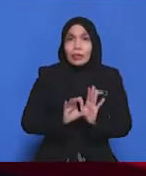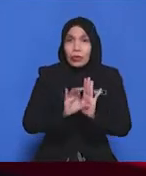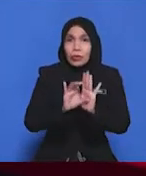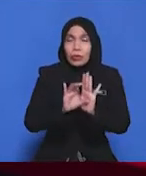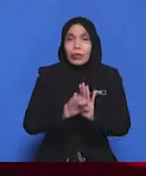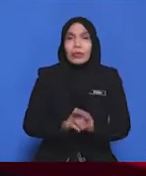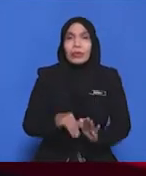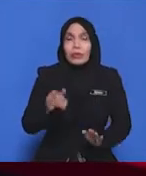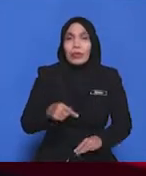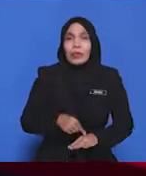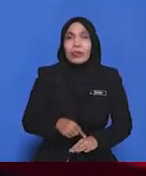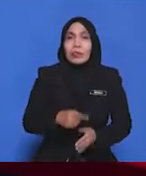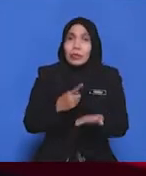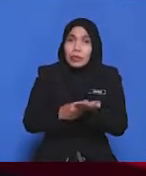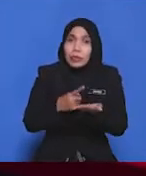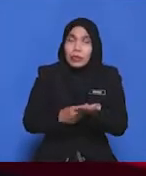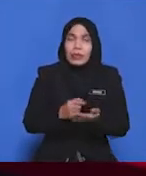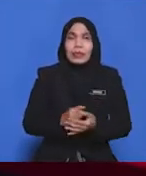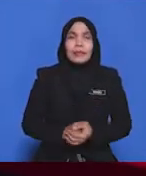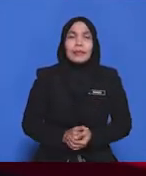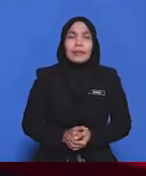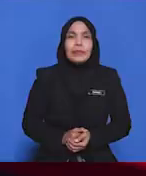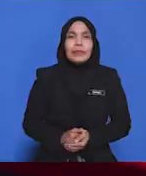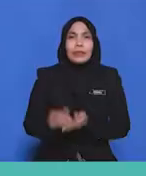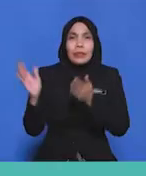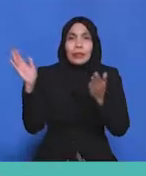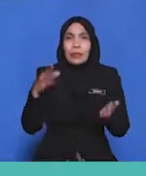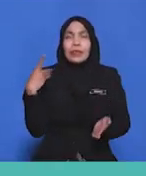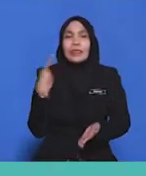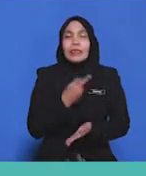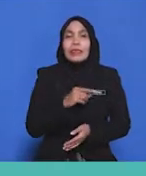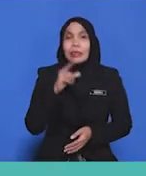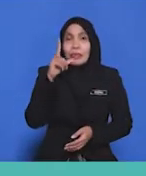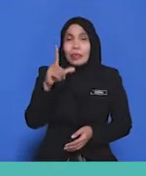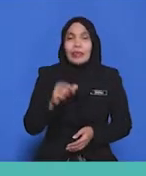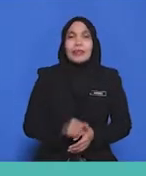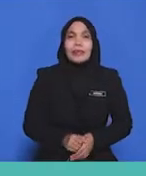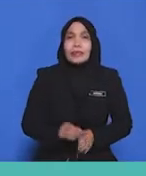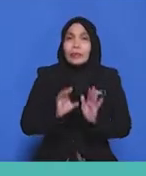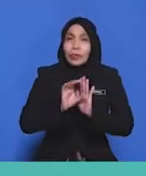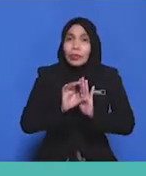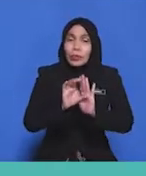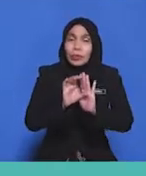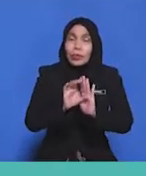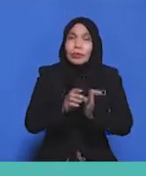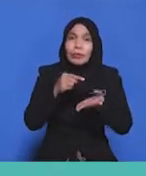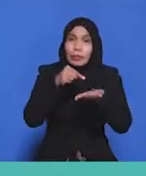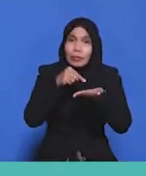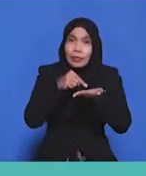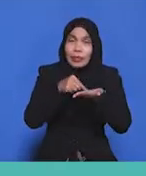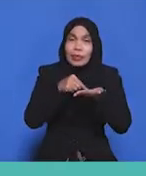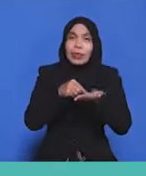bincangkan. Baiklah, mari kita lihat pula contoh situasi proses